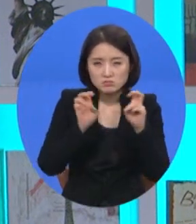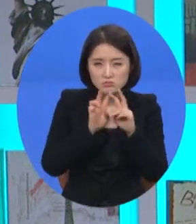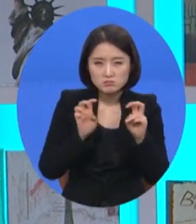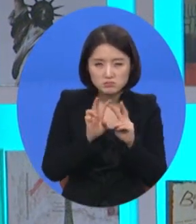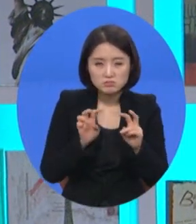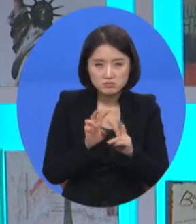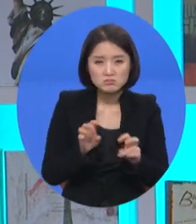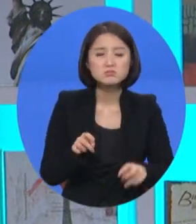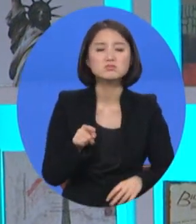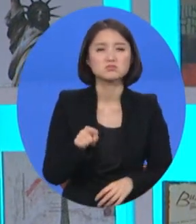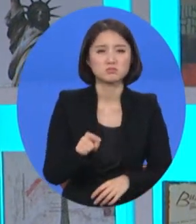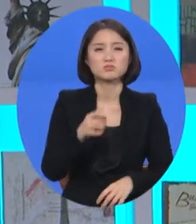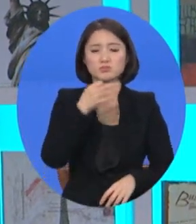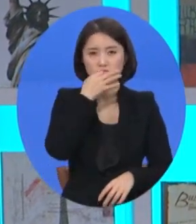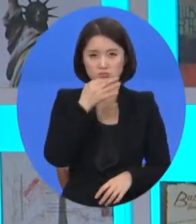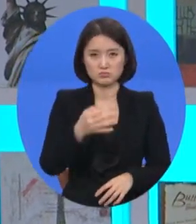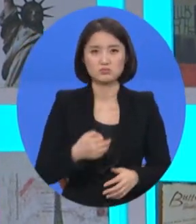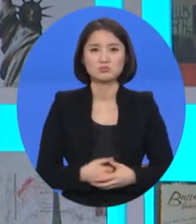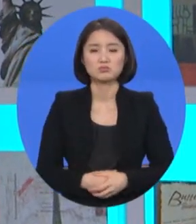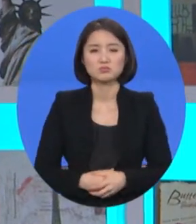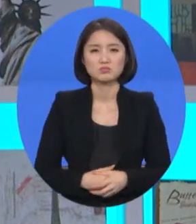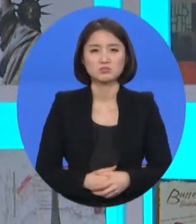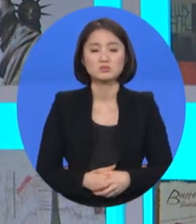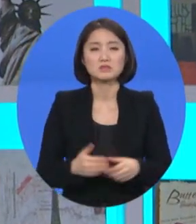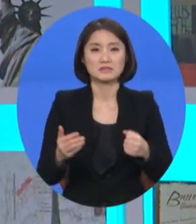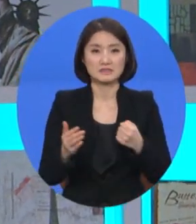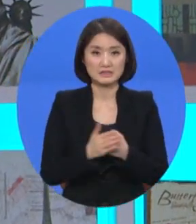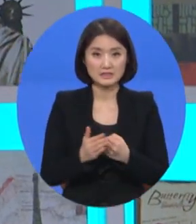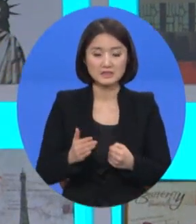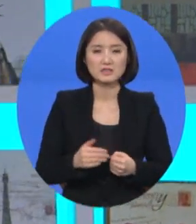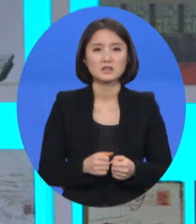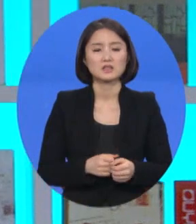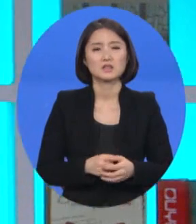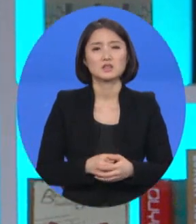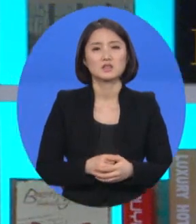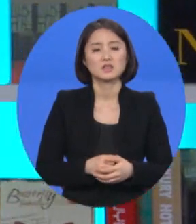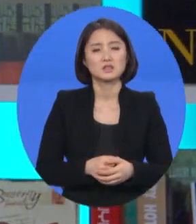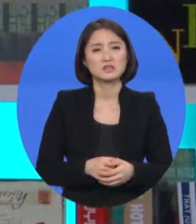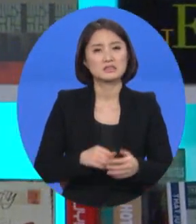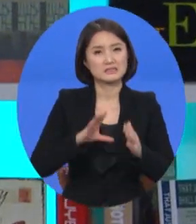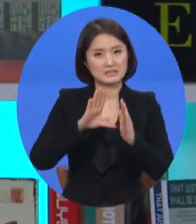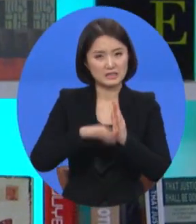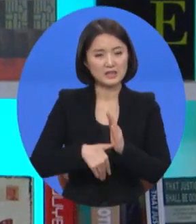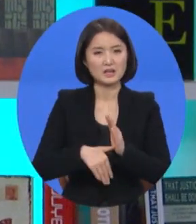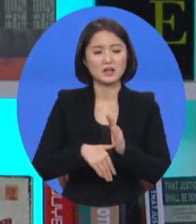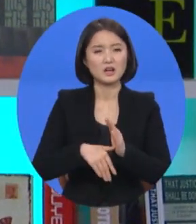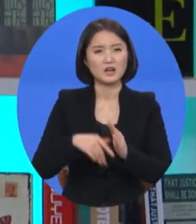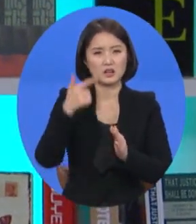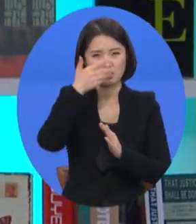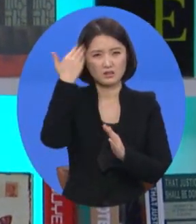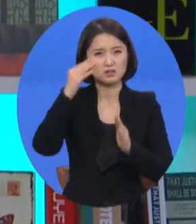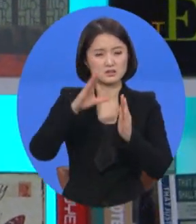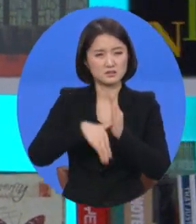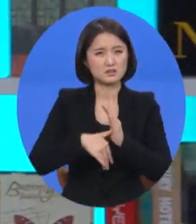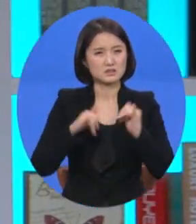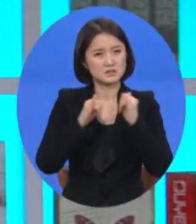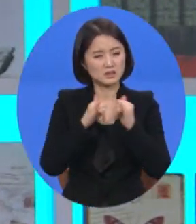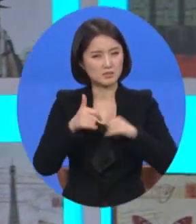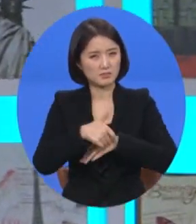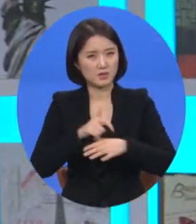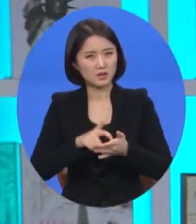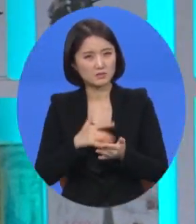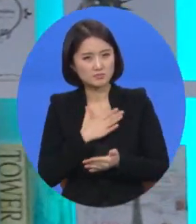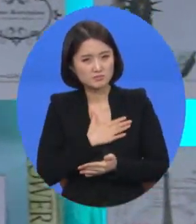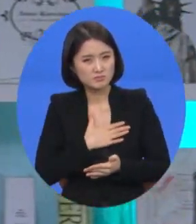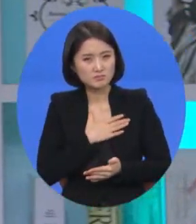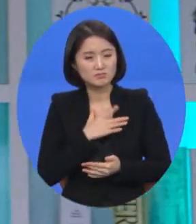특성을 통해서 그 시대 사람들이 느꼈을 만한 정서를 유추 한다거나 또는 그림 속에 나오는